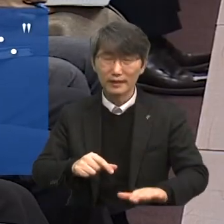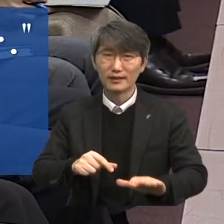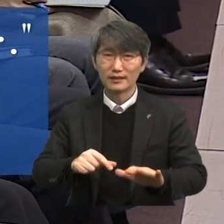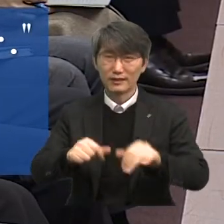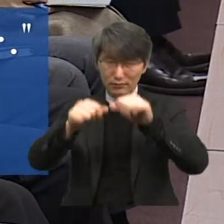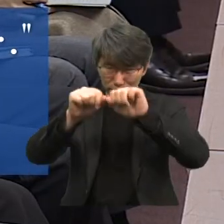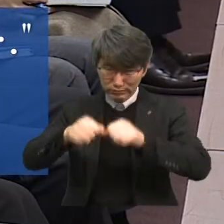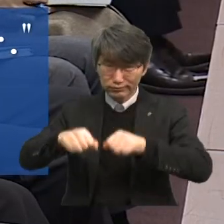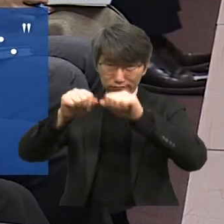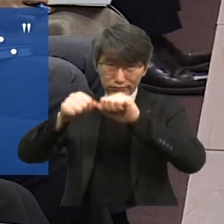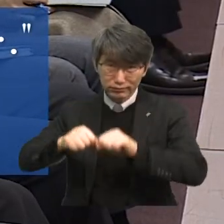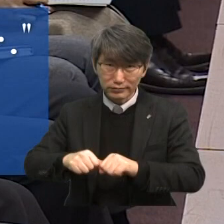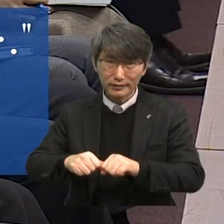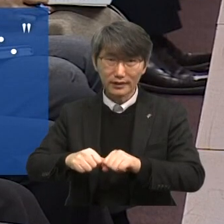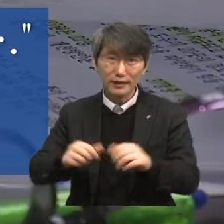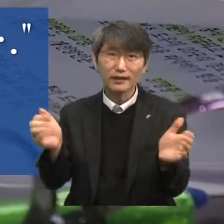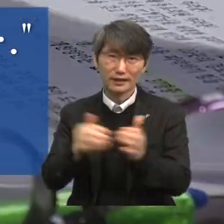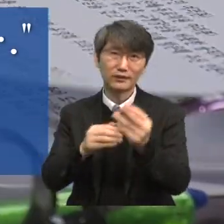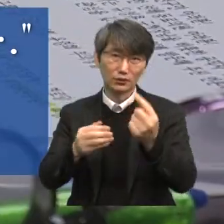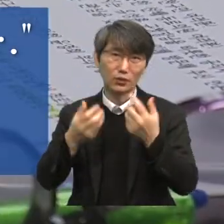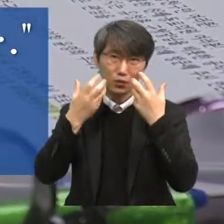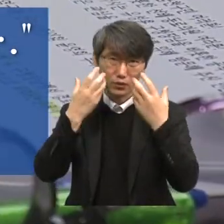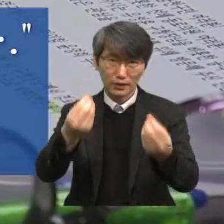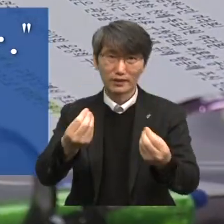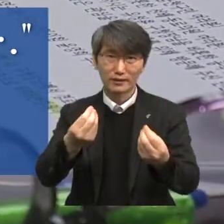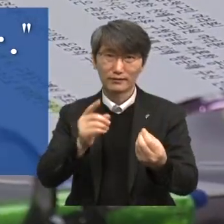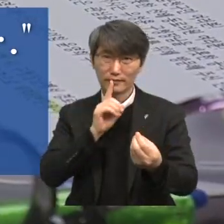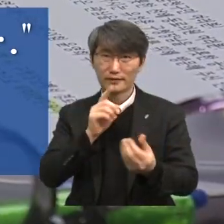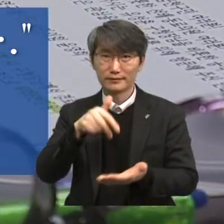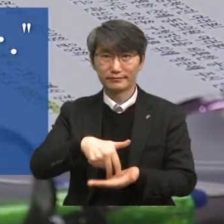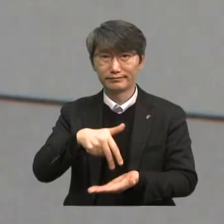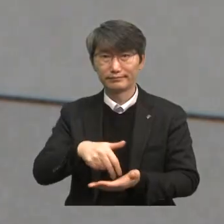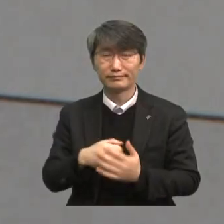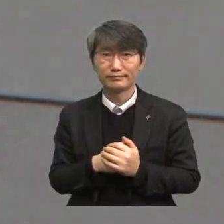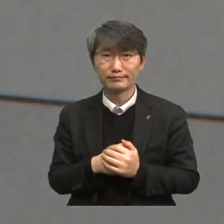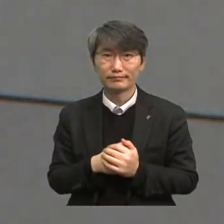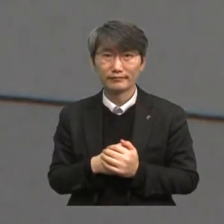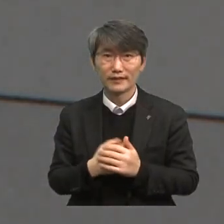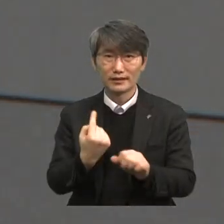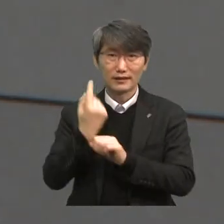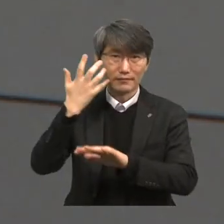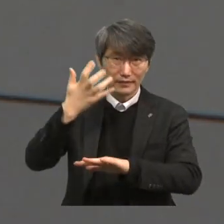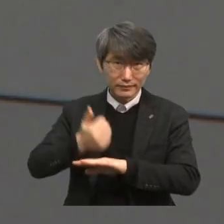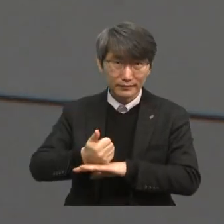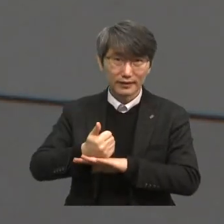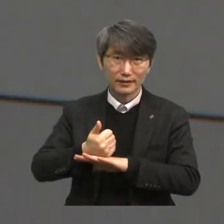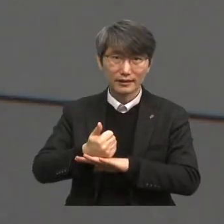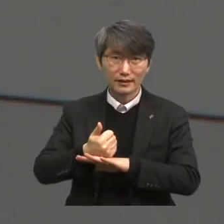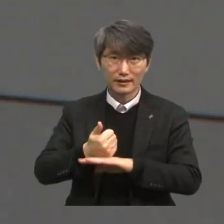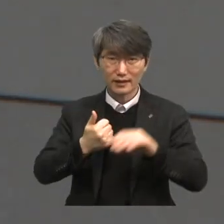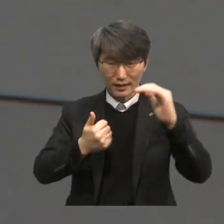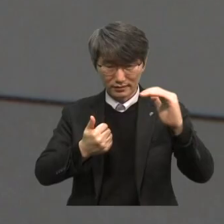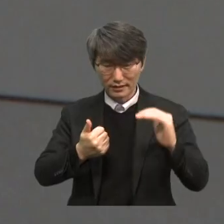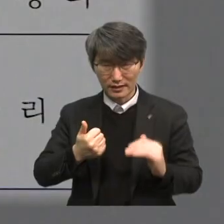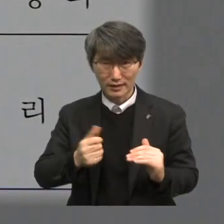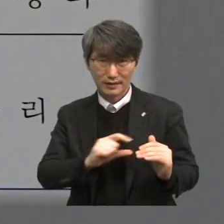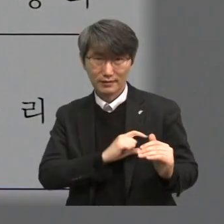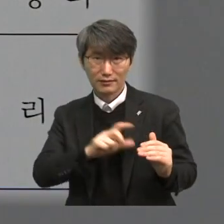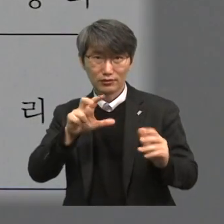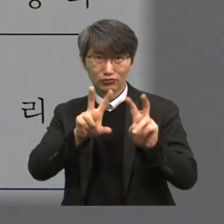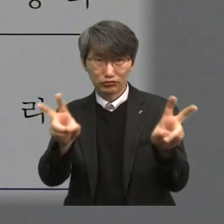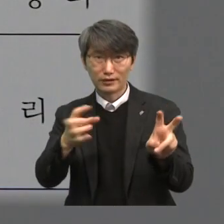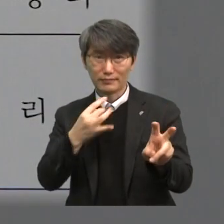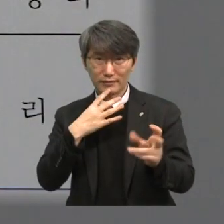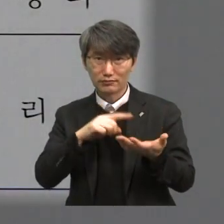수립 과정에 참여할 수 있도록 세부 내역도 공개하겠다고 밝혔습니다. 지난해 마지막 회기 때 안건 목록만 공개했었던